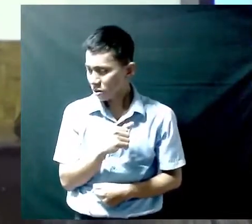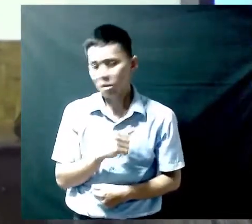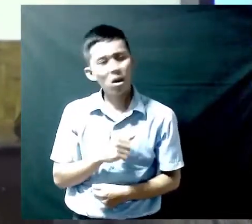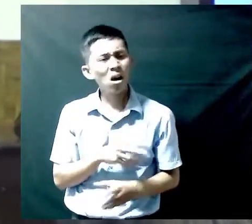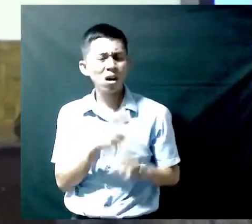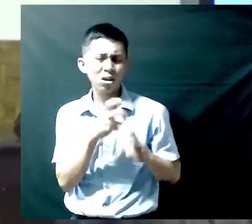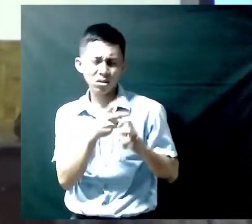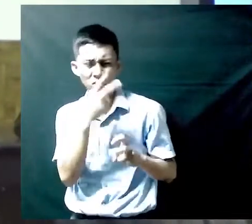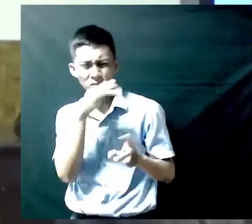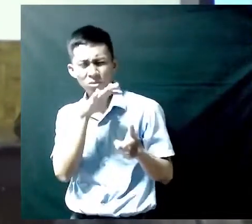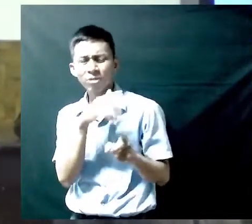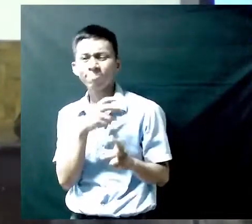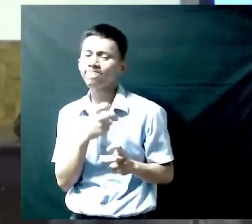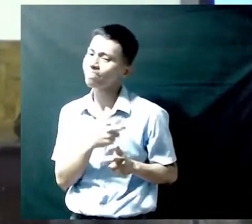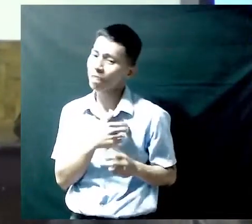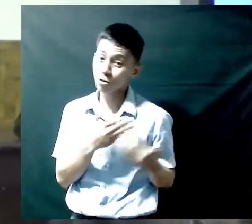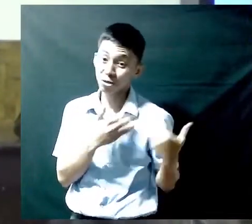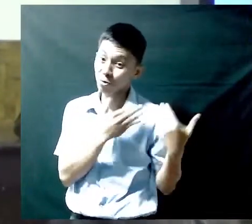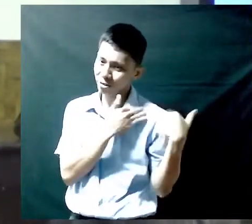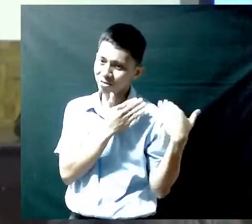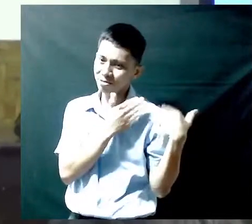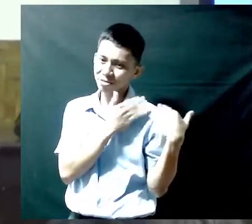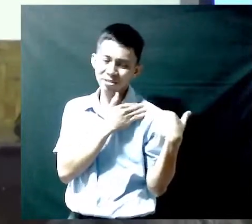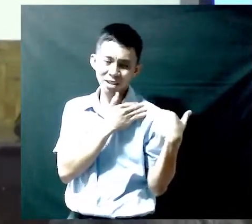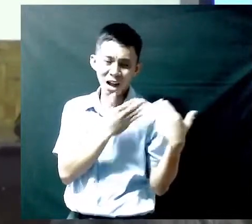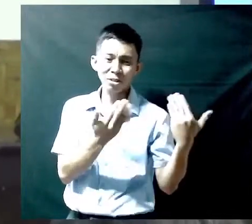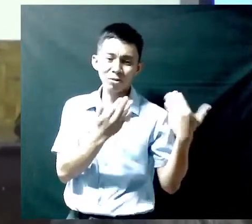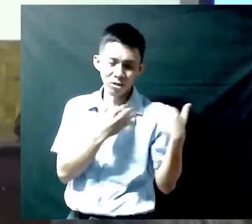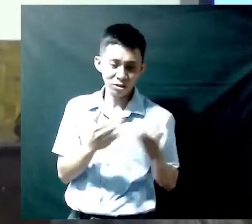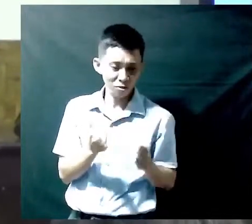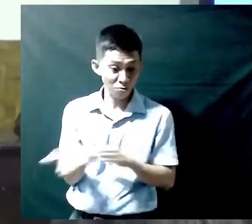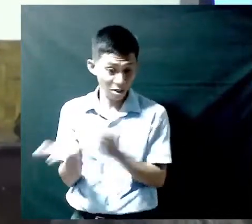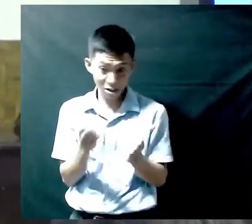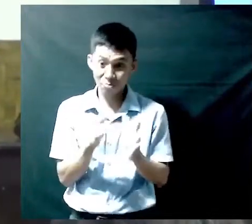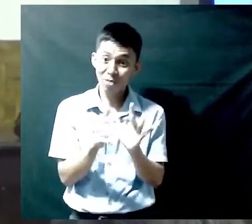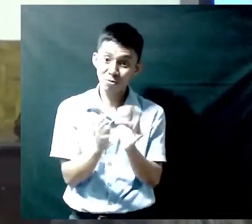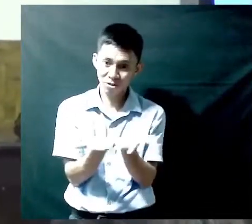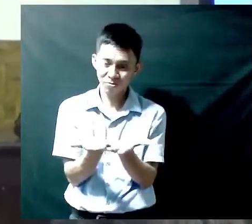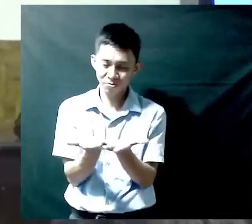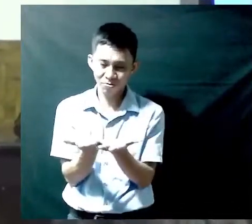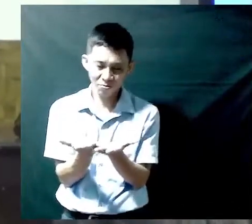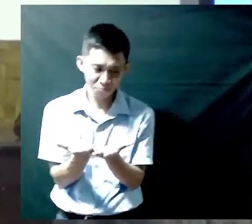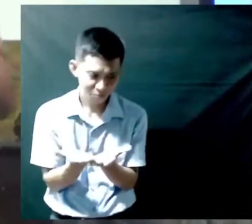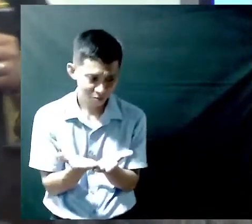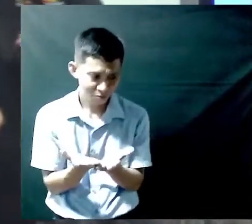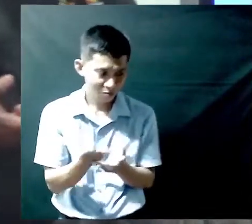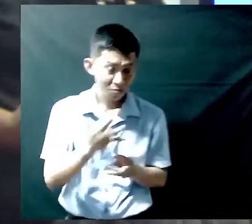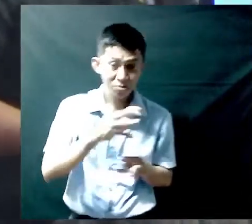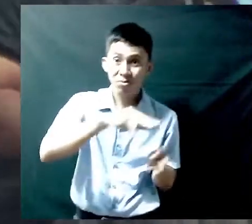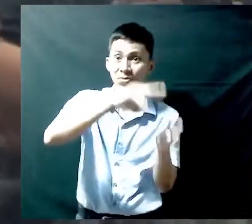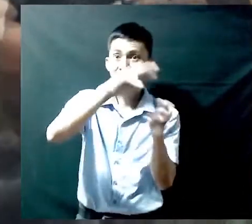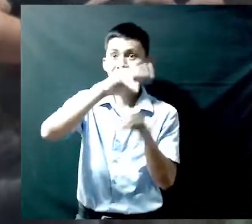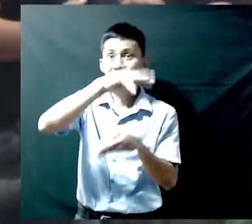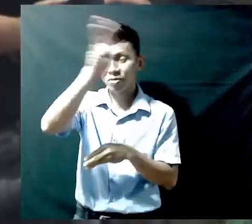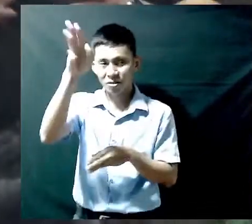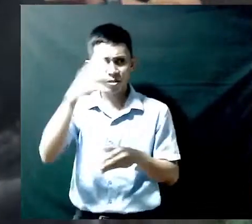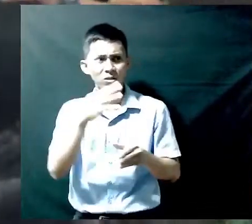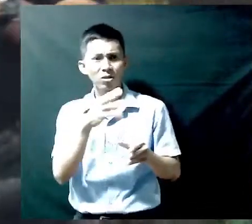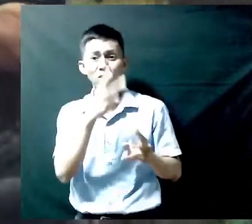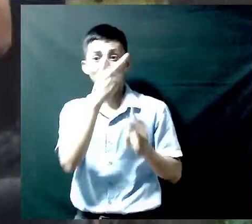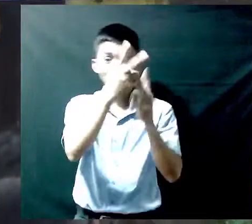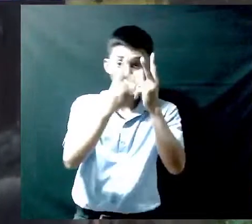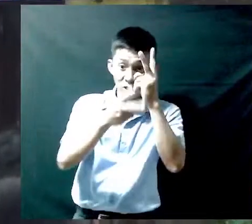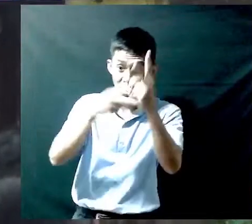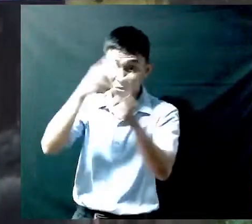out gang. Kaya lang, meron akong Bible, nakanektay ako. Alam mo, sa Manila, pagpunta mo sa mga gang leader, yung tawag nila